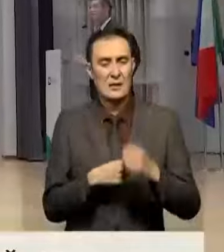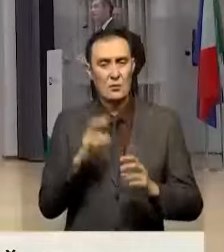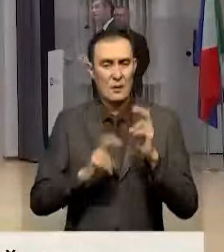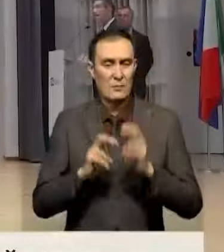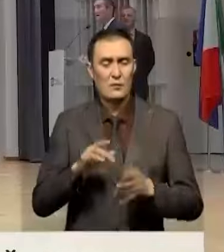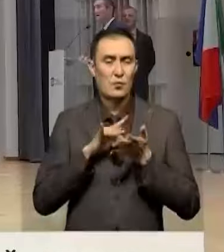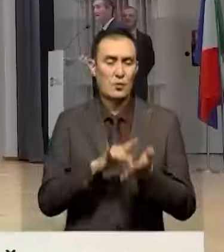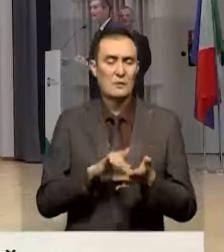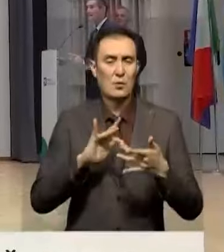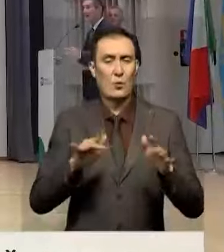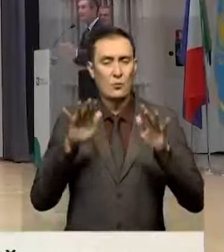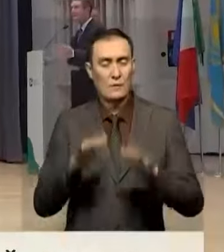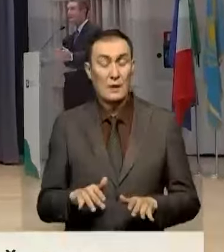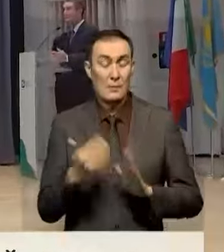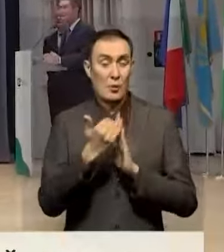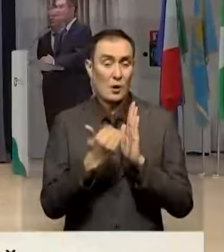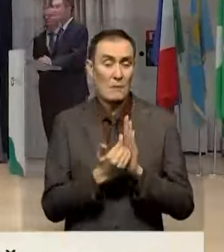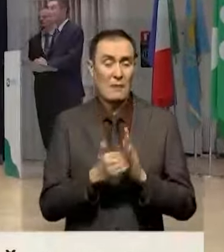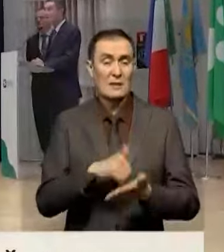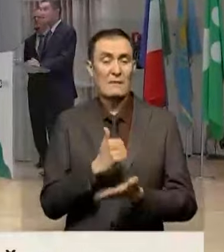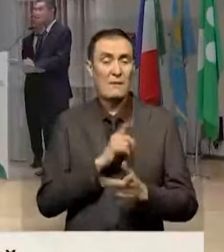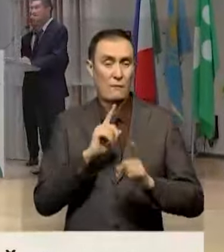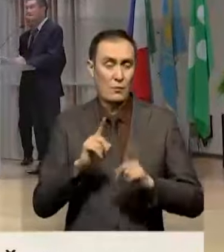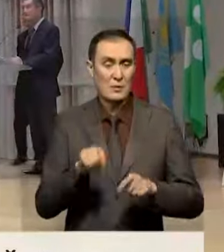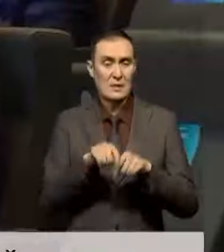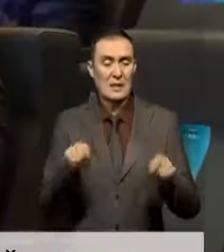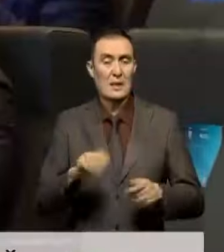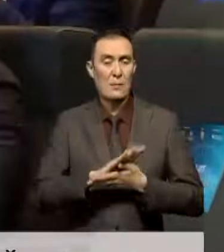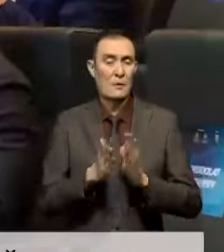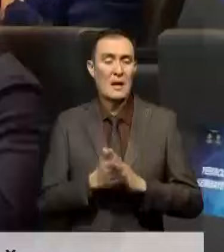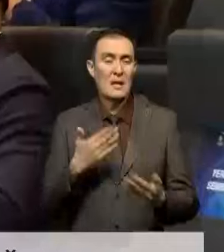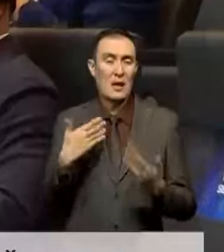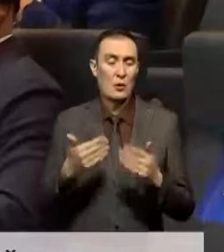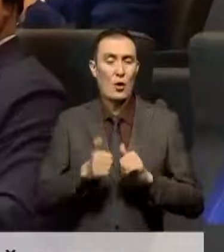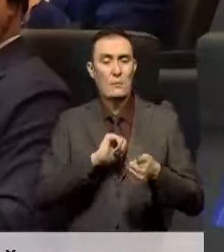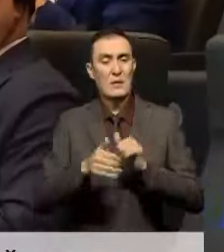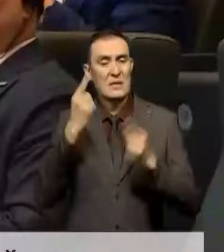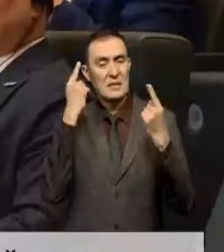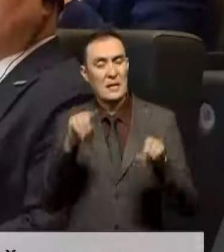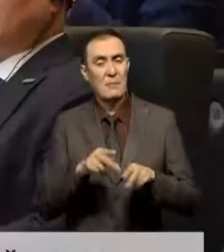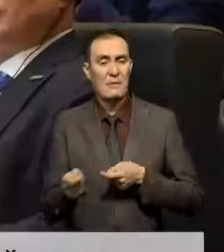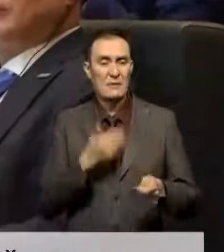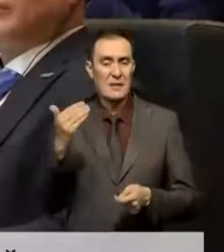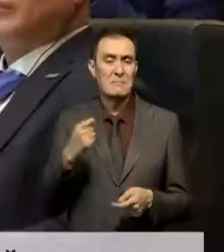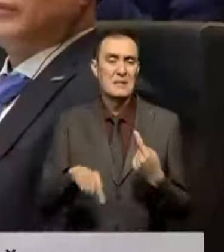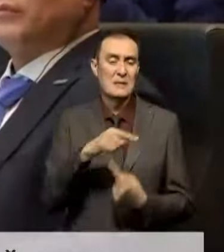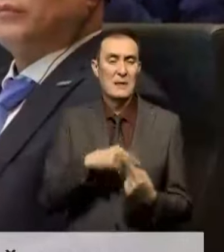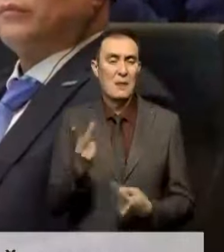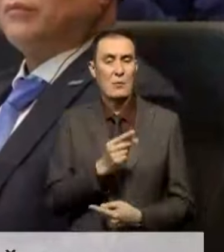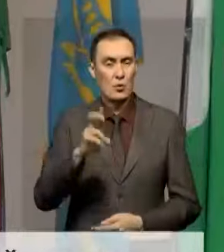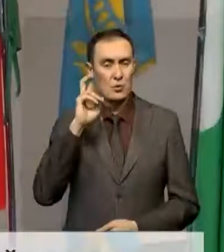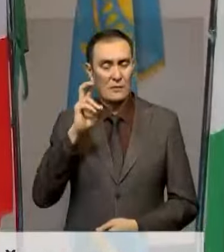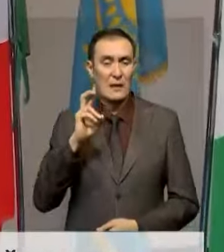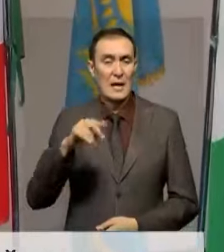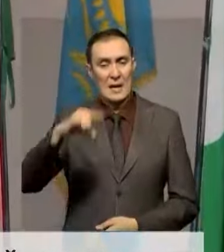промышленность, туризм и IT. Основная цель форума – создание платформы для диалога и обмена идеями между правительствами и бизнесменами двух